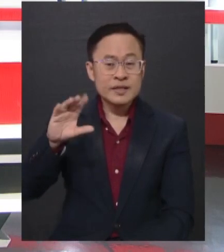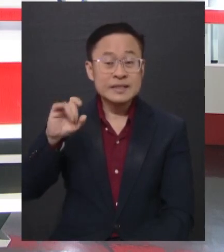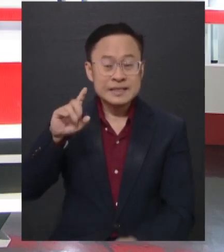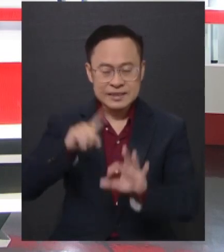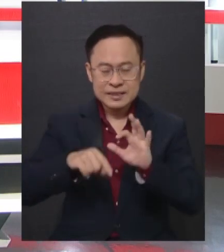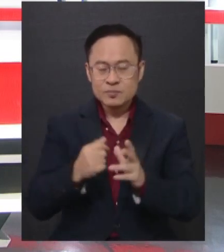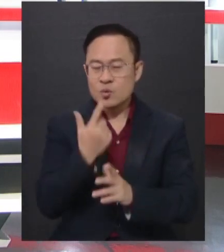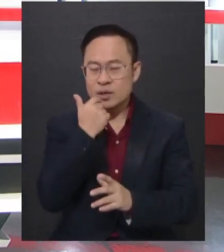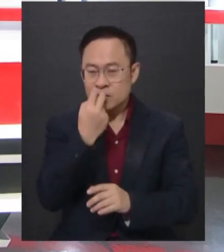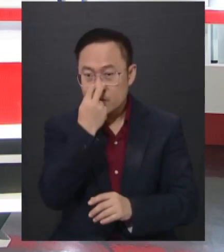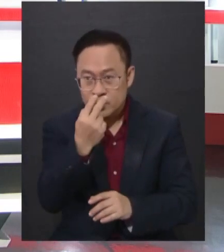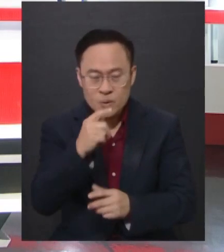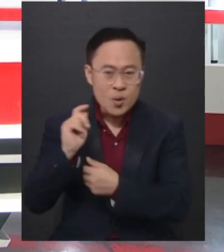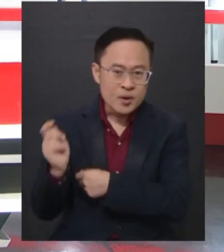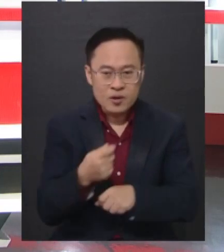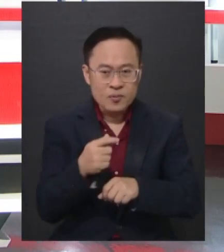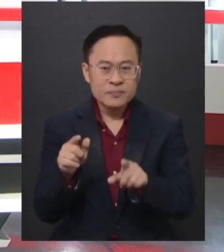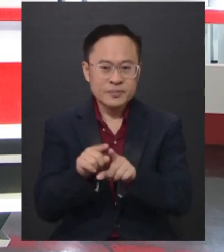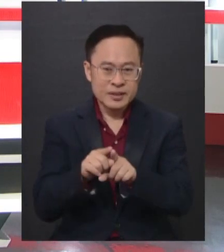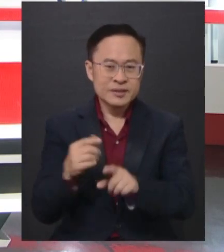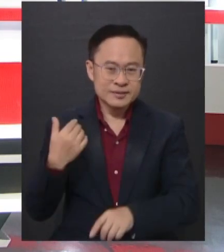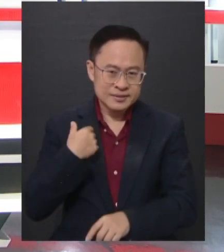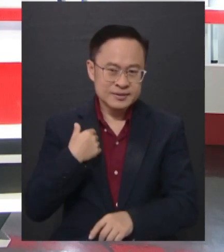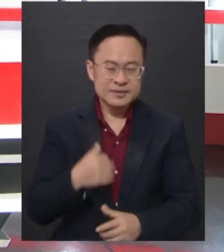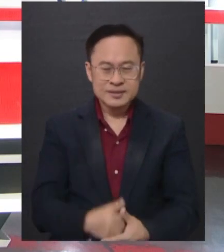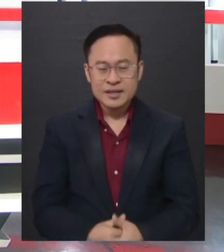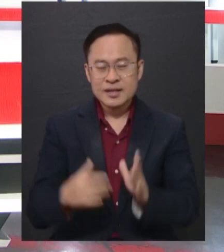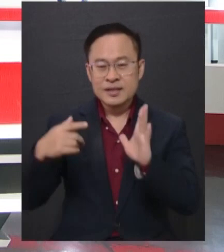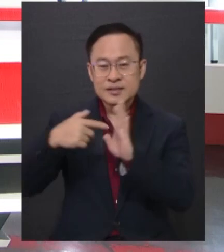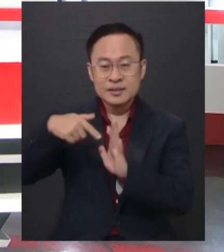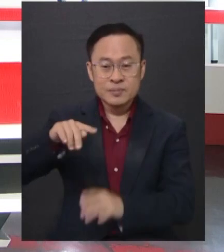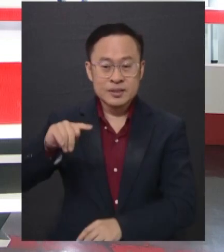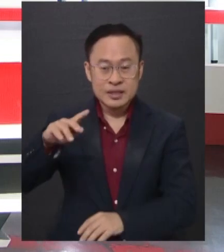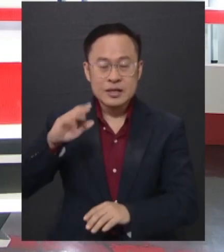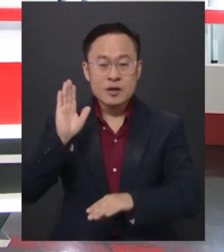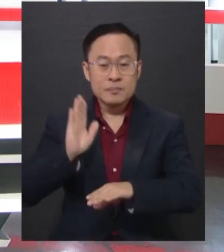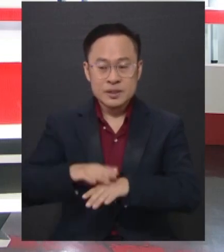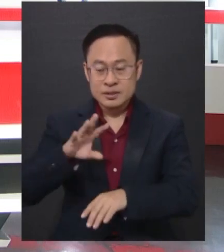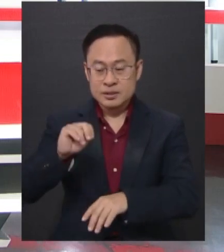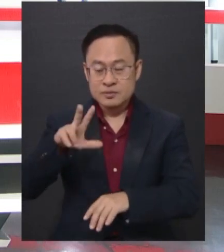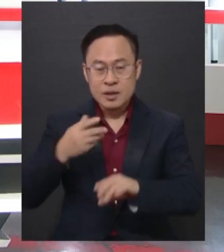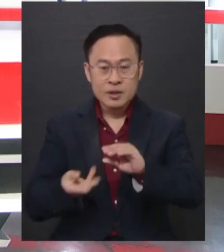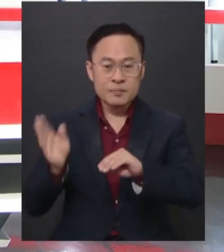ากาศว่าไปดูไปเชียร์โปรแพตตี้รอบชิงมา ค่ะค่ะนี่โปรแพตตี้ก็อันดับโลกขยับนะอ ัน